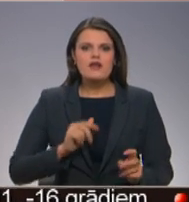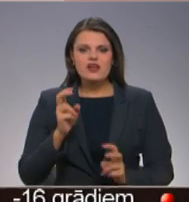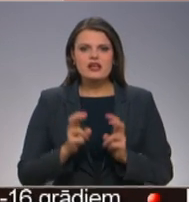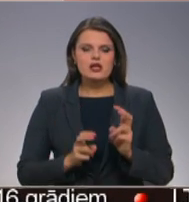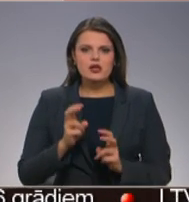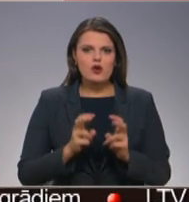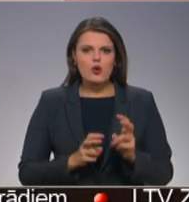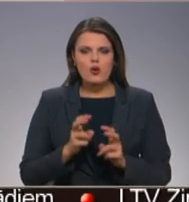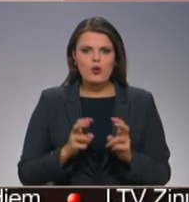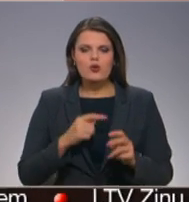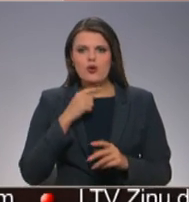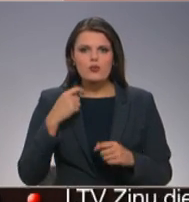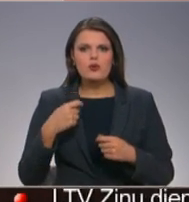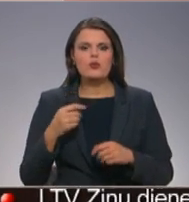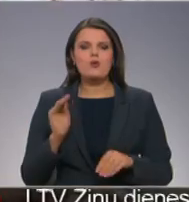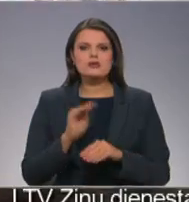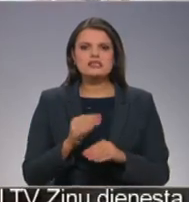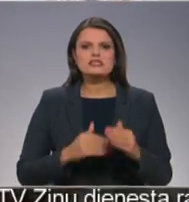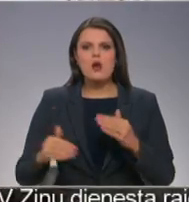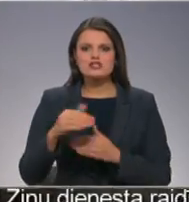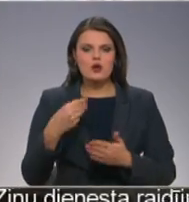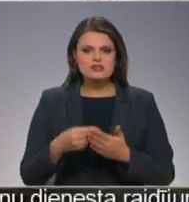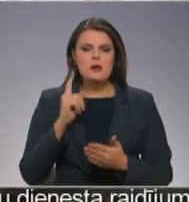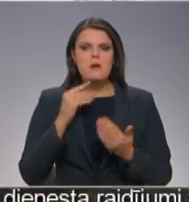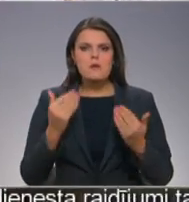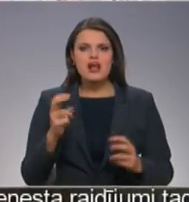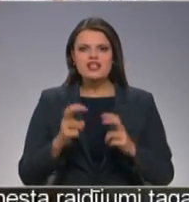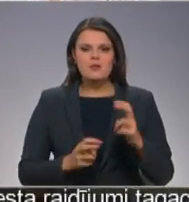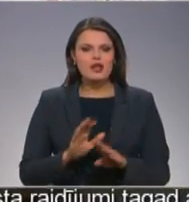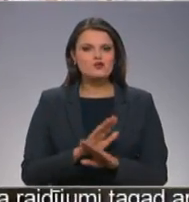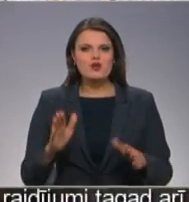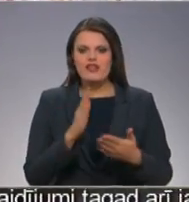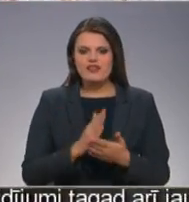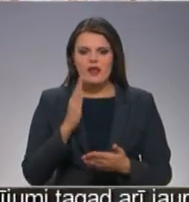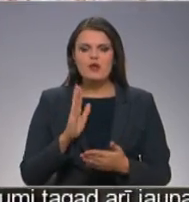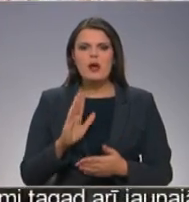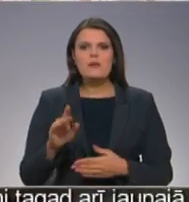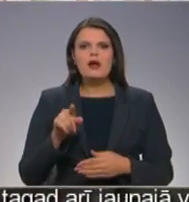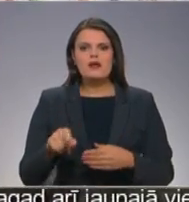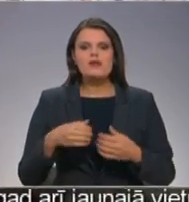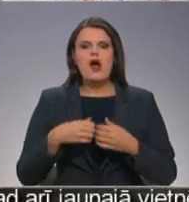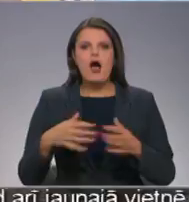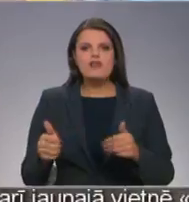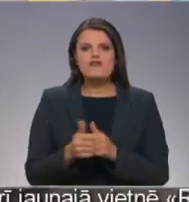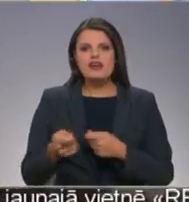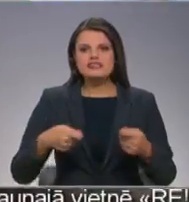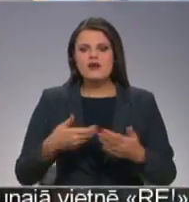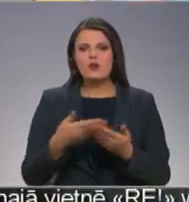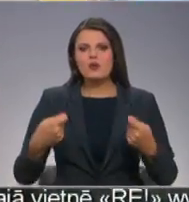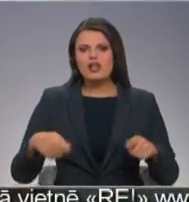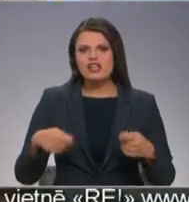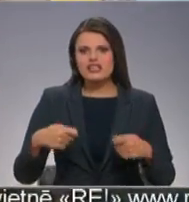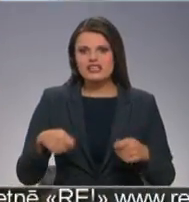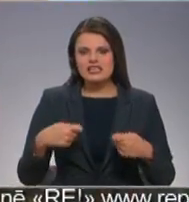gaļas kombinātu uzspiedīs man savu cenu. Pagaidām kombinātā ražošana nenotiek. Pie tā gan atvērts veikals, kur tirgo produkciju